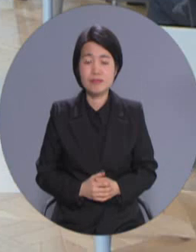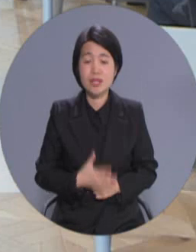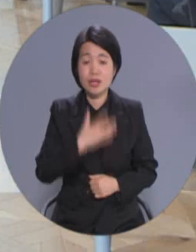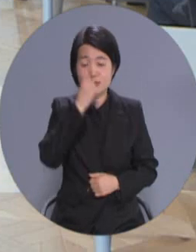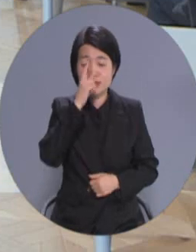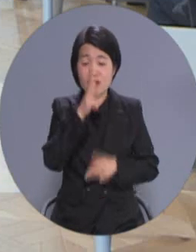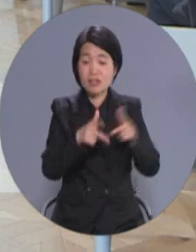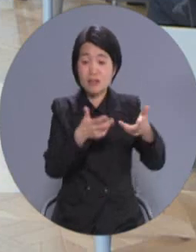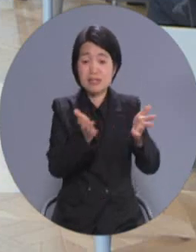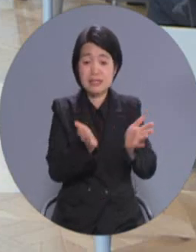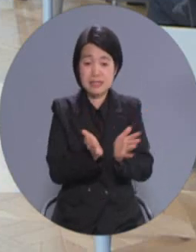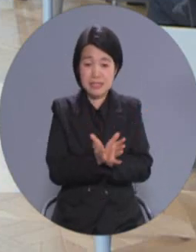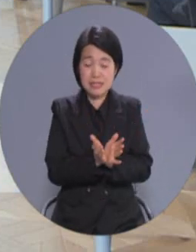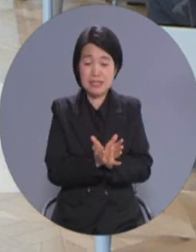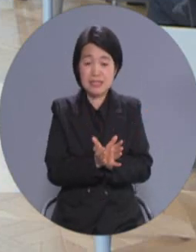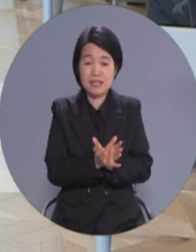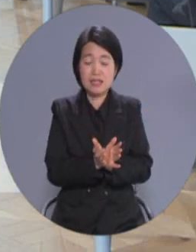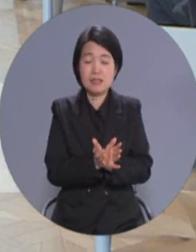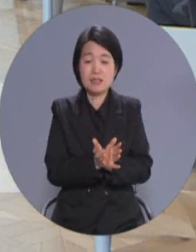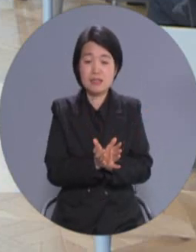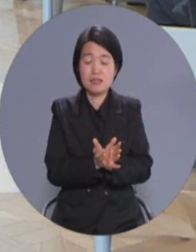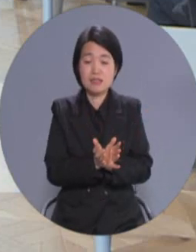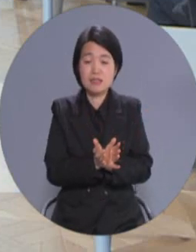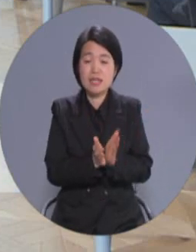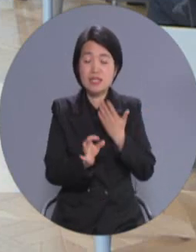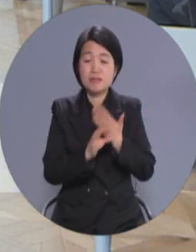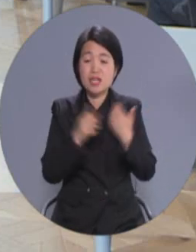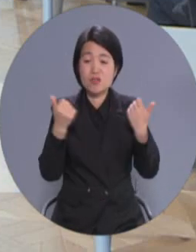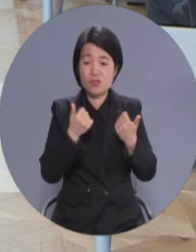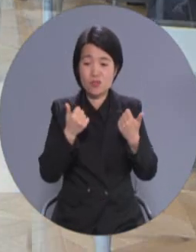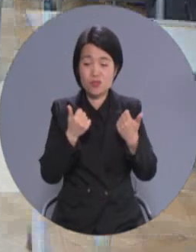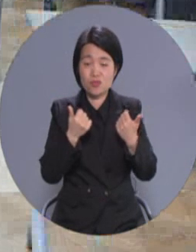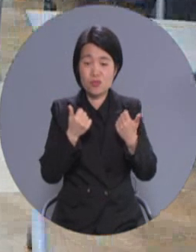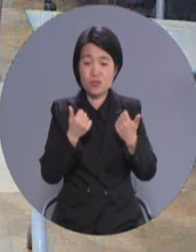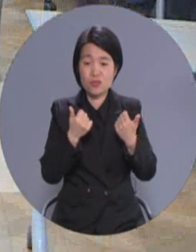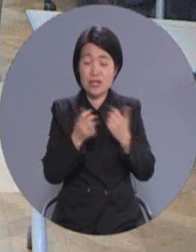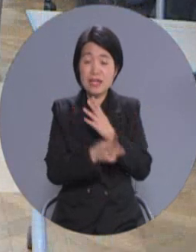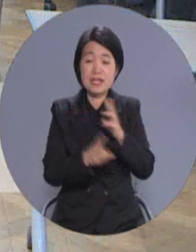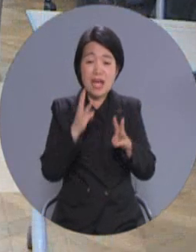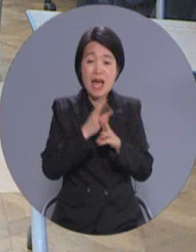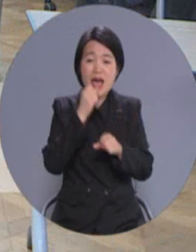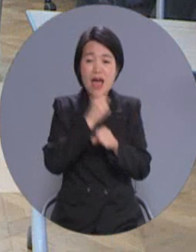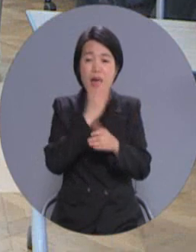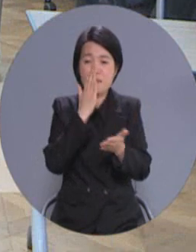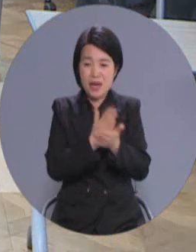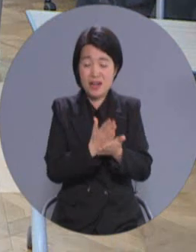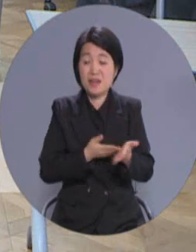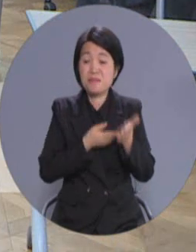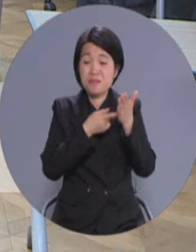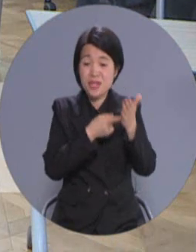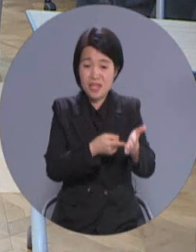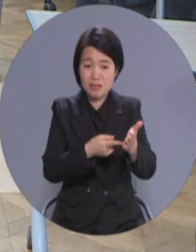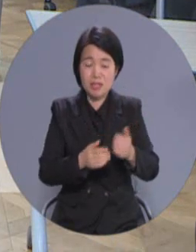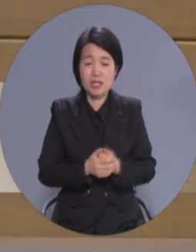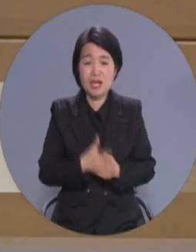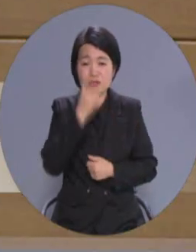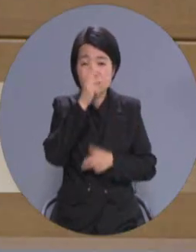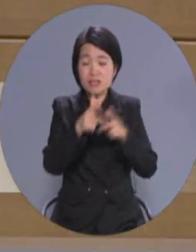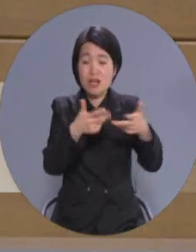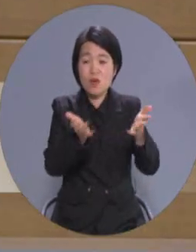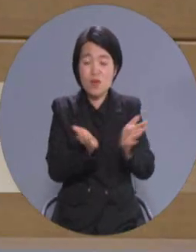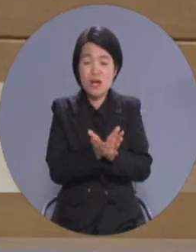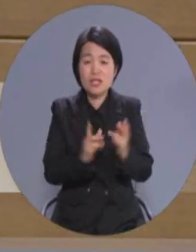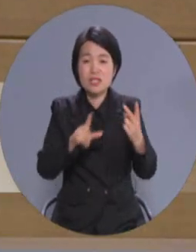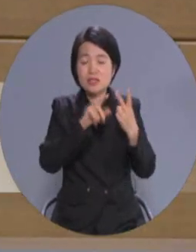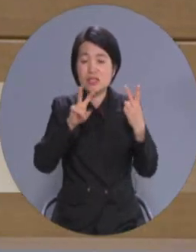순천 상공회의소 이응우 회장의 연임안이 임시의원 총회에 상정됩니다. 순천 상공회의소는 오는